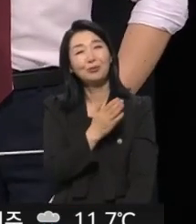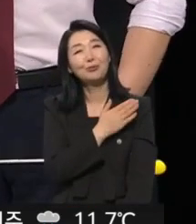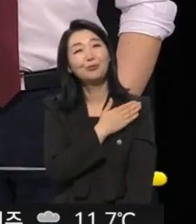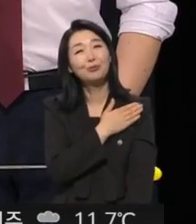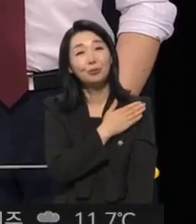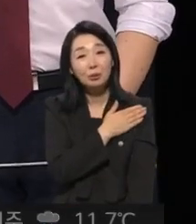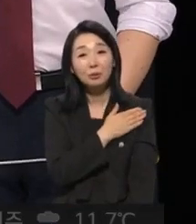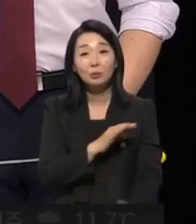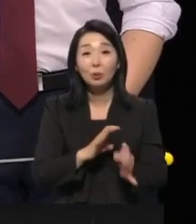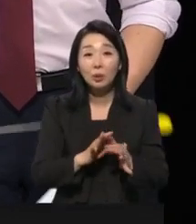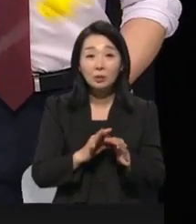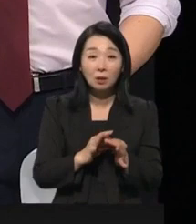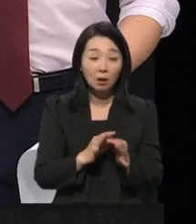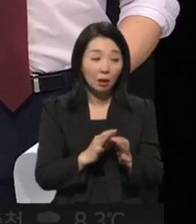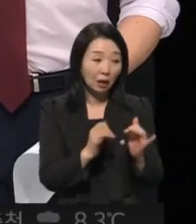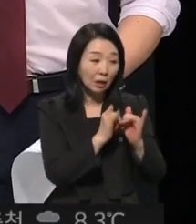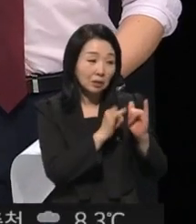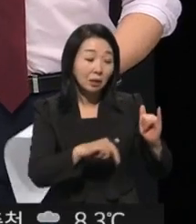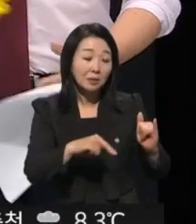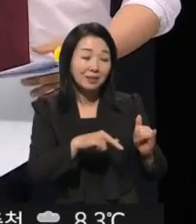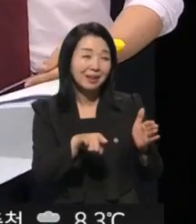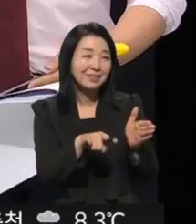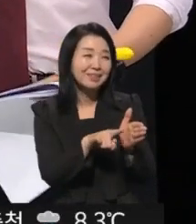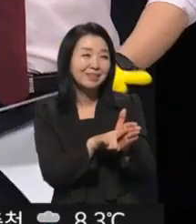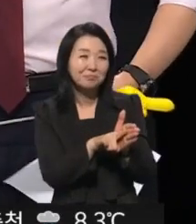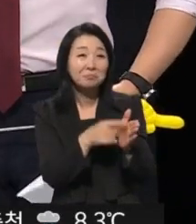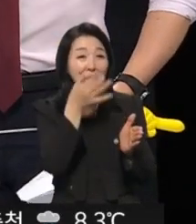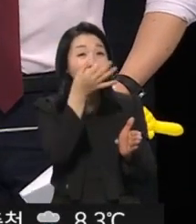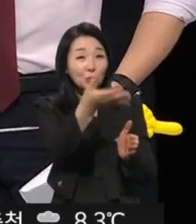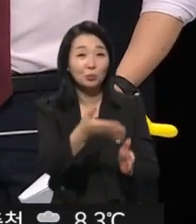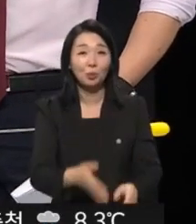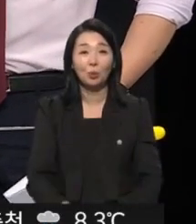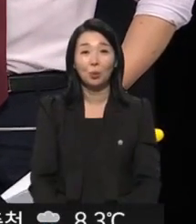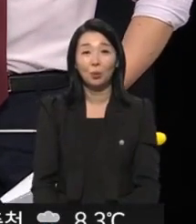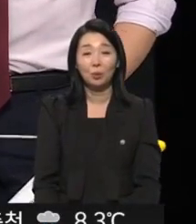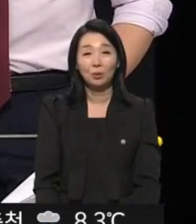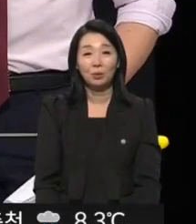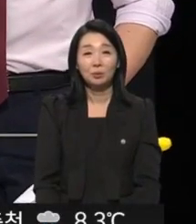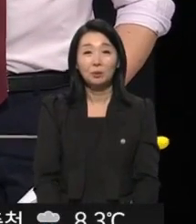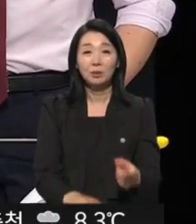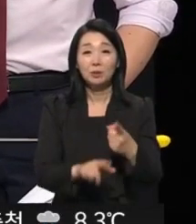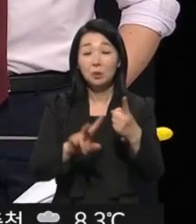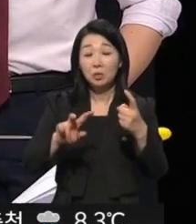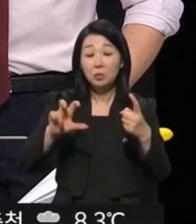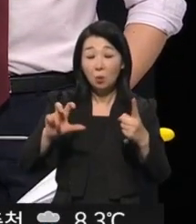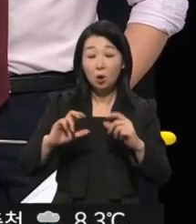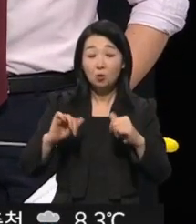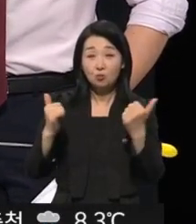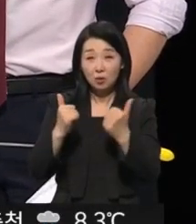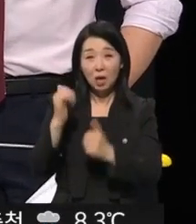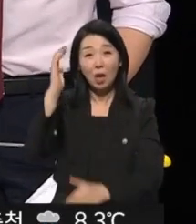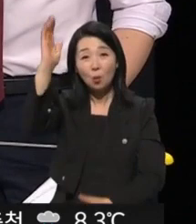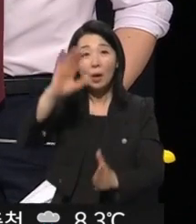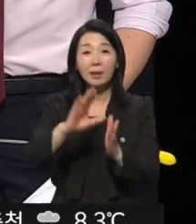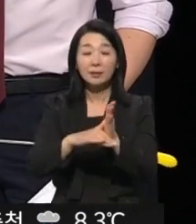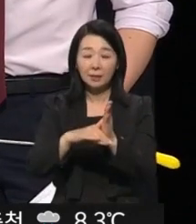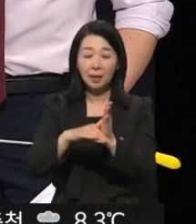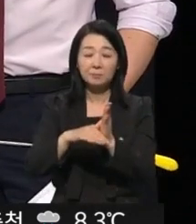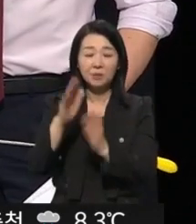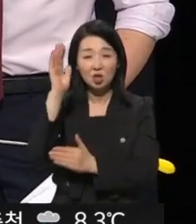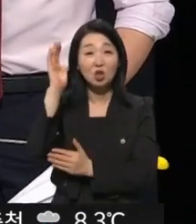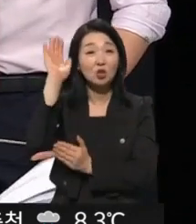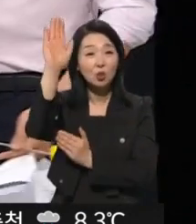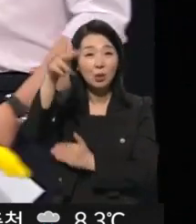툭툭을 통해서 측근들에게 대한 그 신임을 나타냈던 바 있죠. 지난달 25일 국회 본회의에서 시정연설 이후 이 장제원